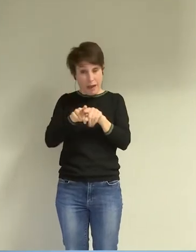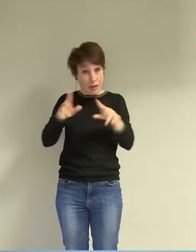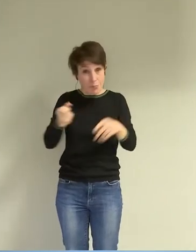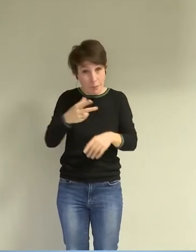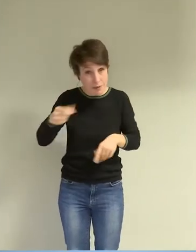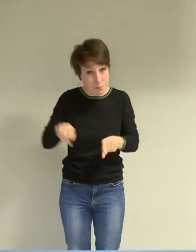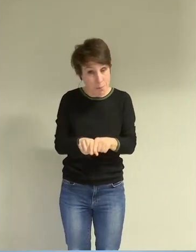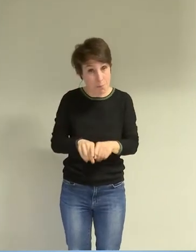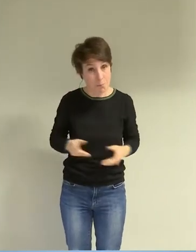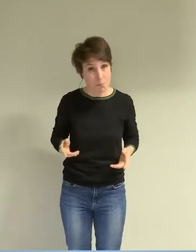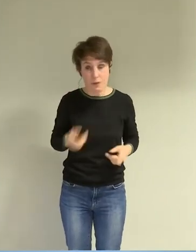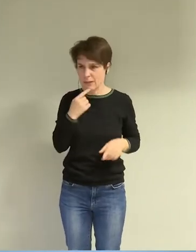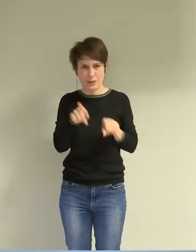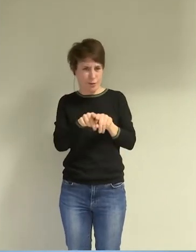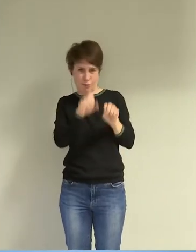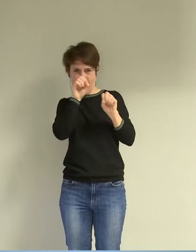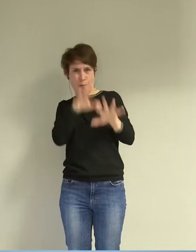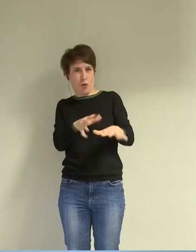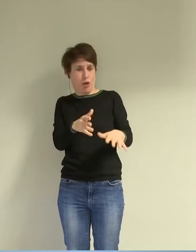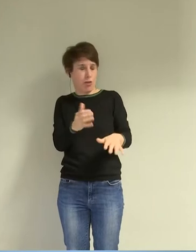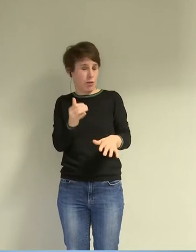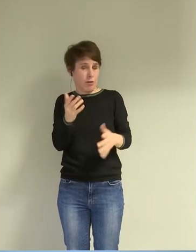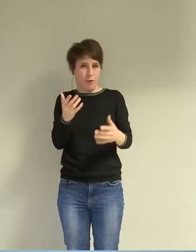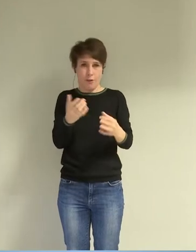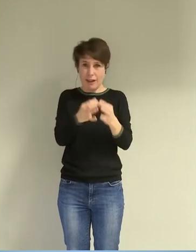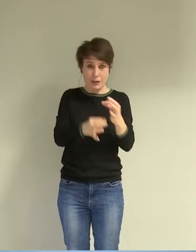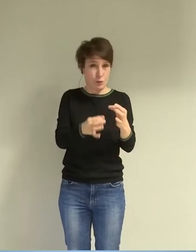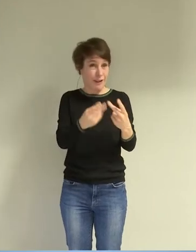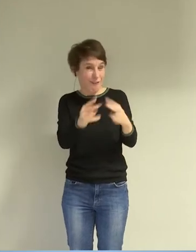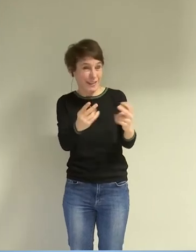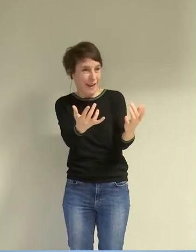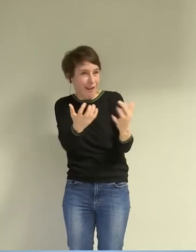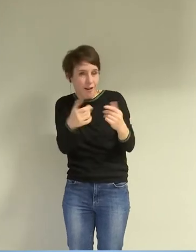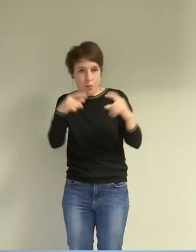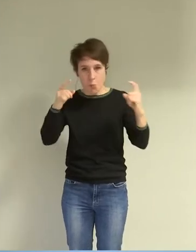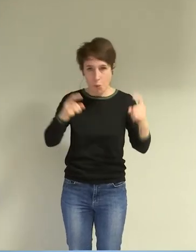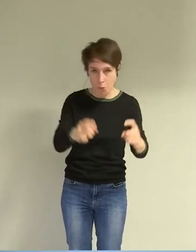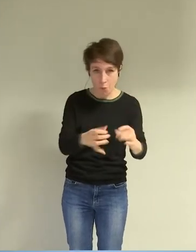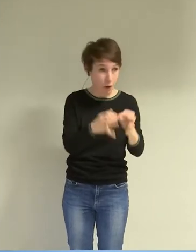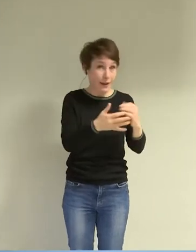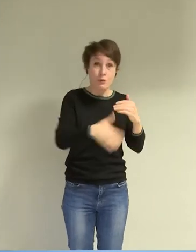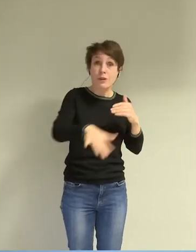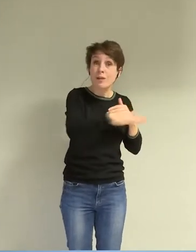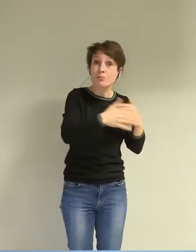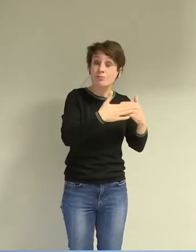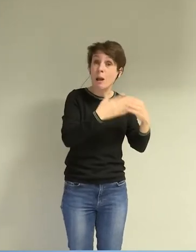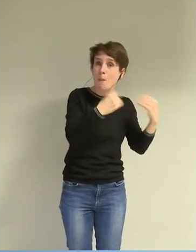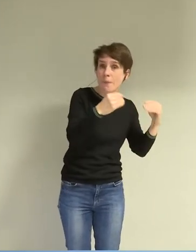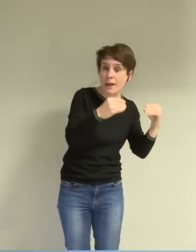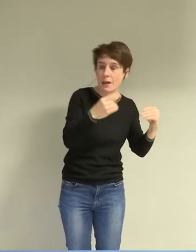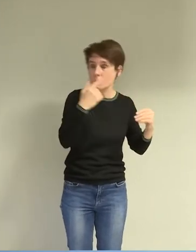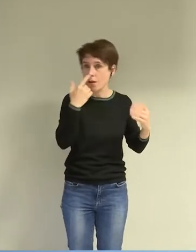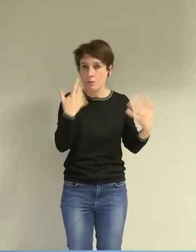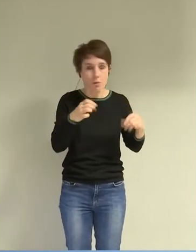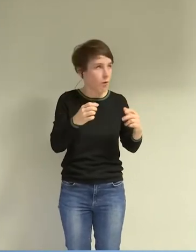des conséquences sur l'attractivité de la ville et pénalise en premier lieu les commerces et leur clientèle qui sont aussi des